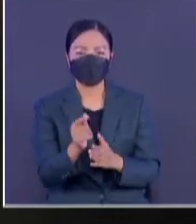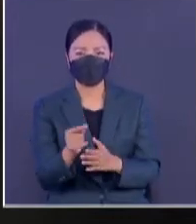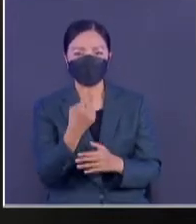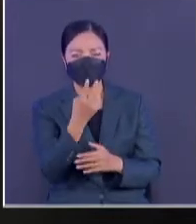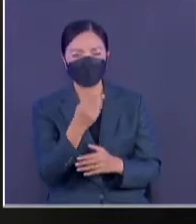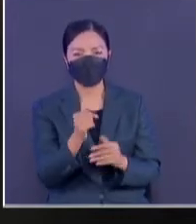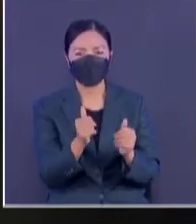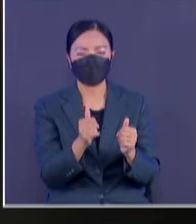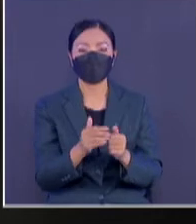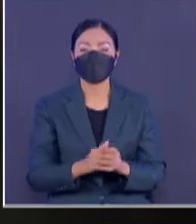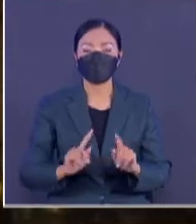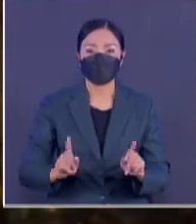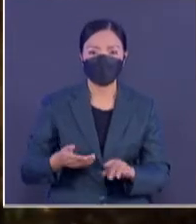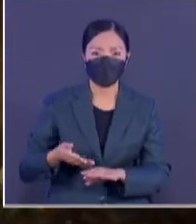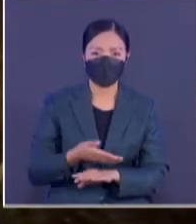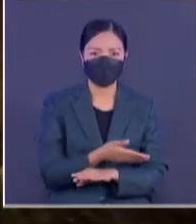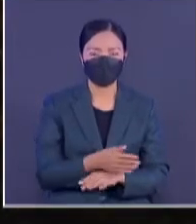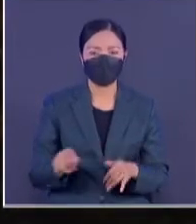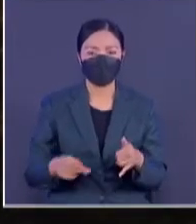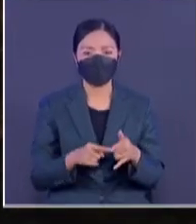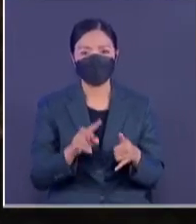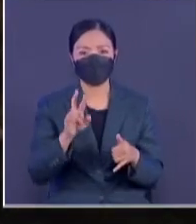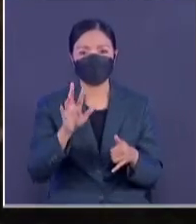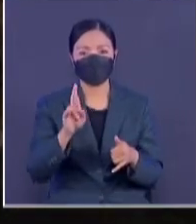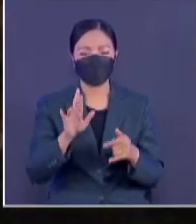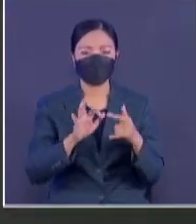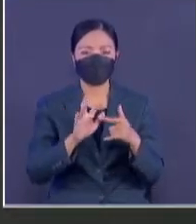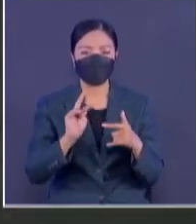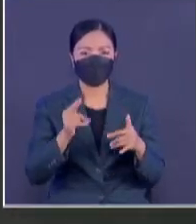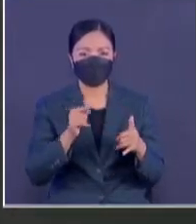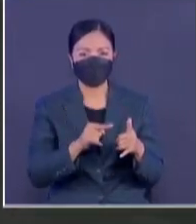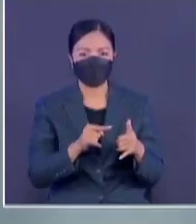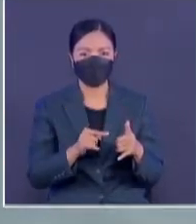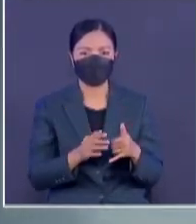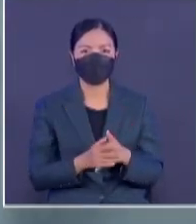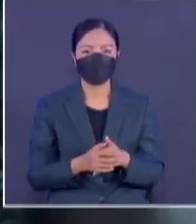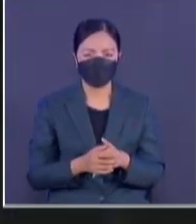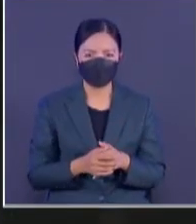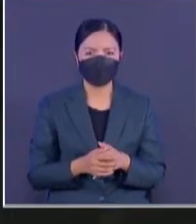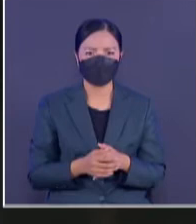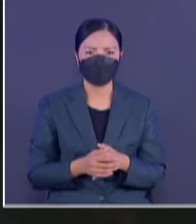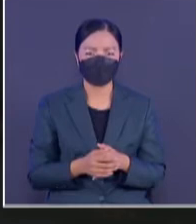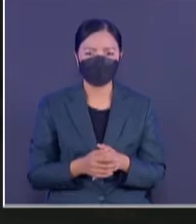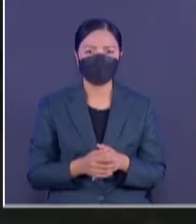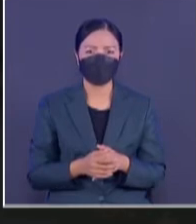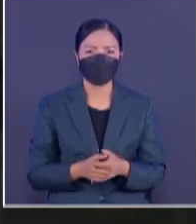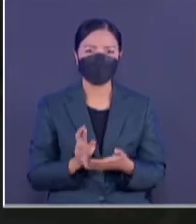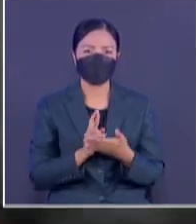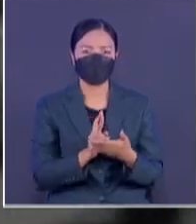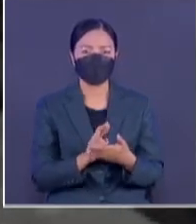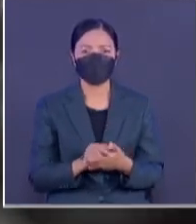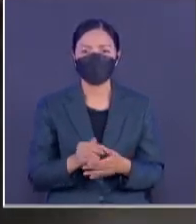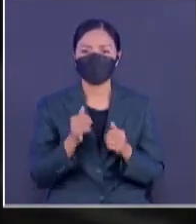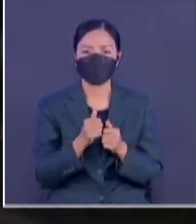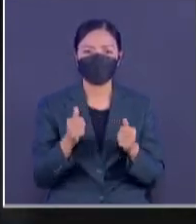างต่อเนื่องแต่ว่าก่อนหน้านั้นนะคะร่างทรงก็ยังเคยได้รับรางวัลจากเวทีภาพยนตร์ระดับนานาชาติมาแล้วนั่นก็คือรางวัล Best